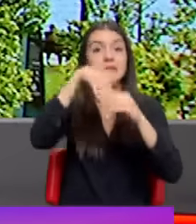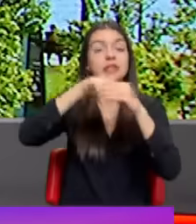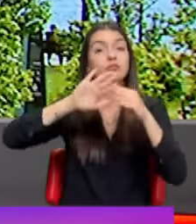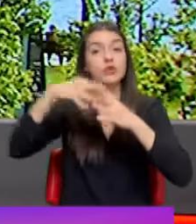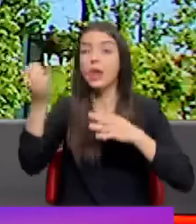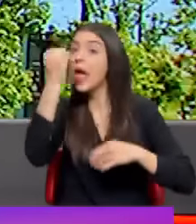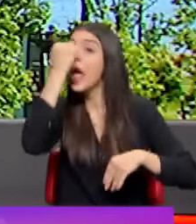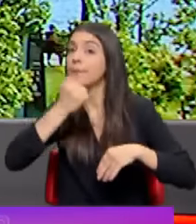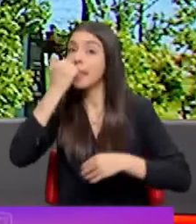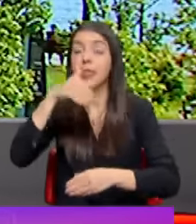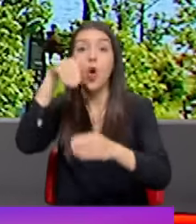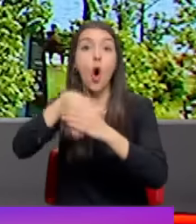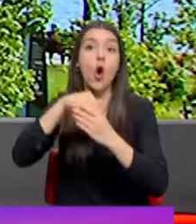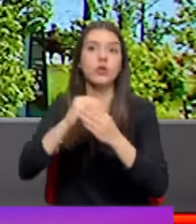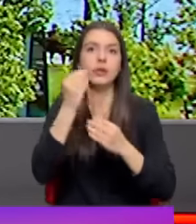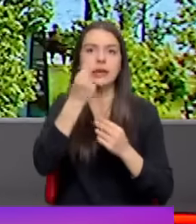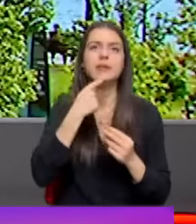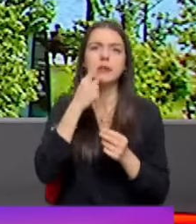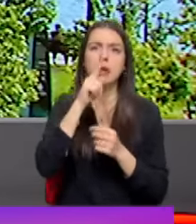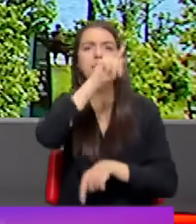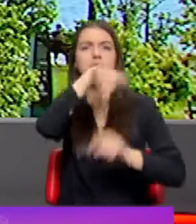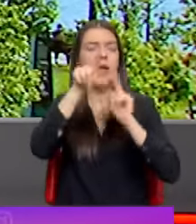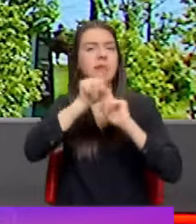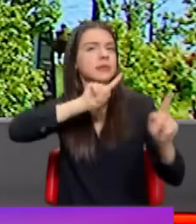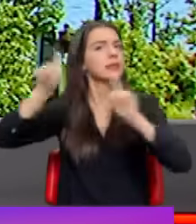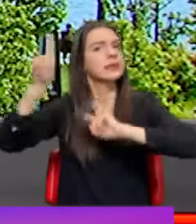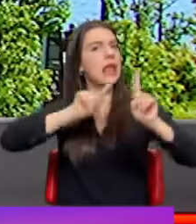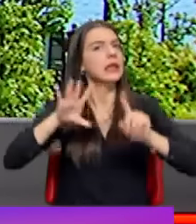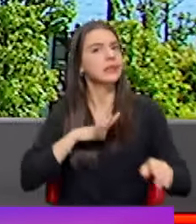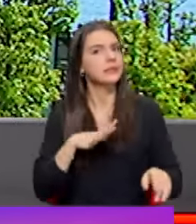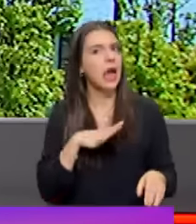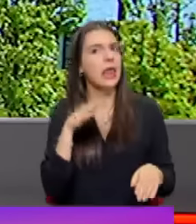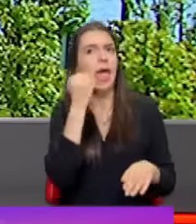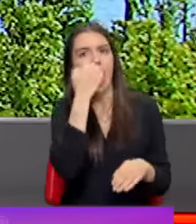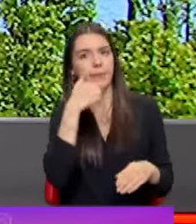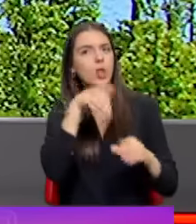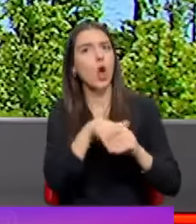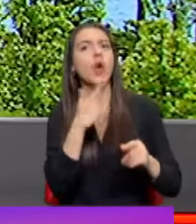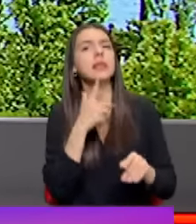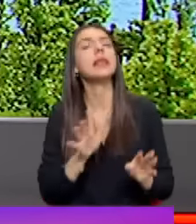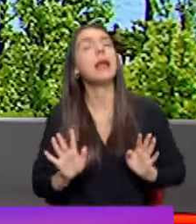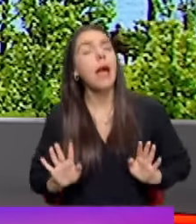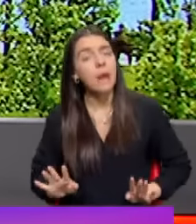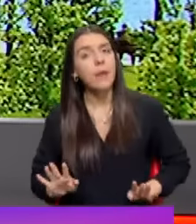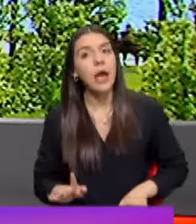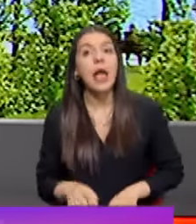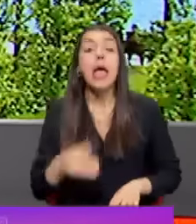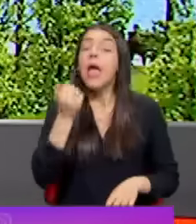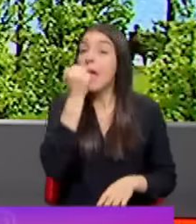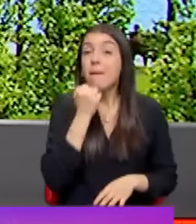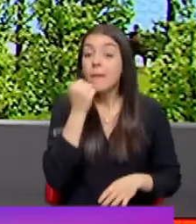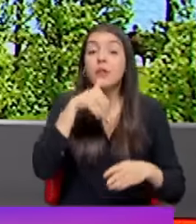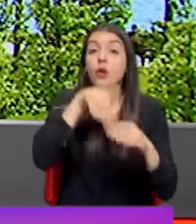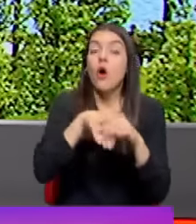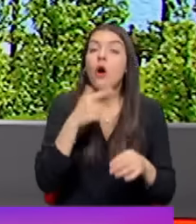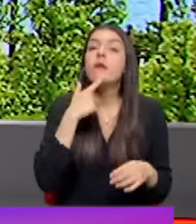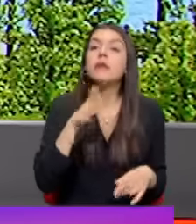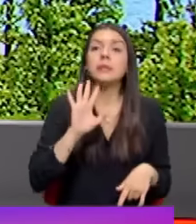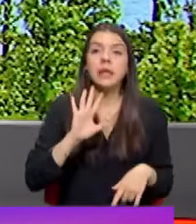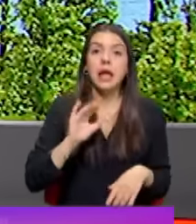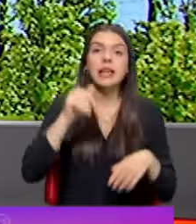yorumu yapıldığında bazen itiraz etmişlerdi birkaç tanesi. Hayır, emanet oy değil diye. Ama emanet oy demiş olmasa da seçmen bir